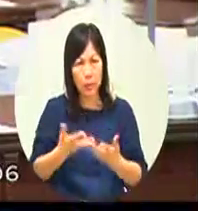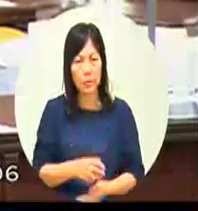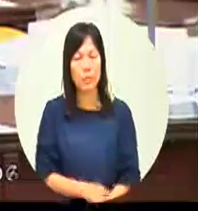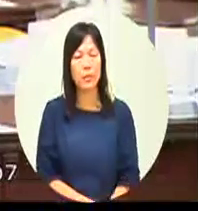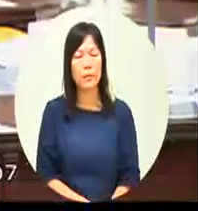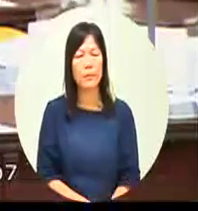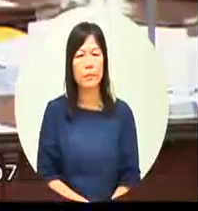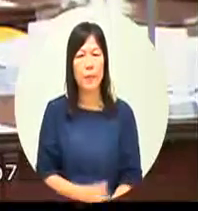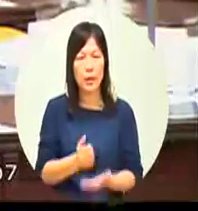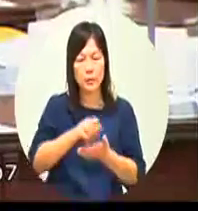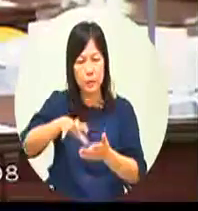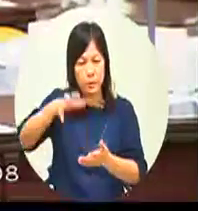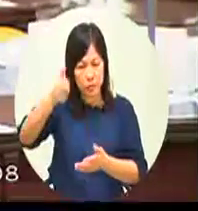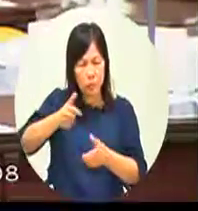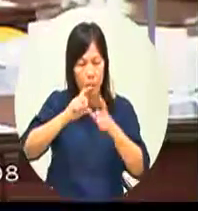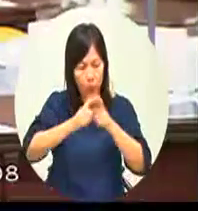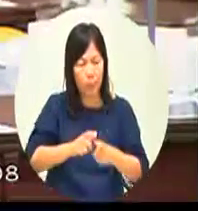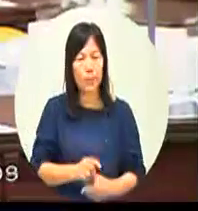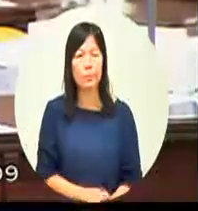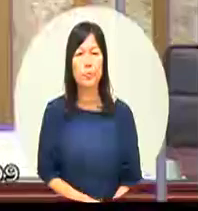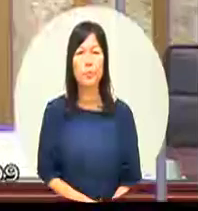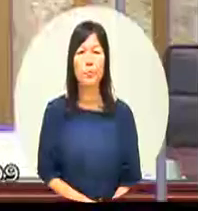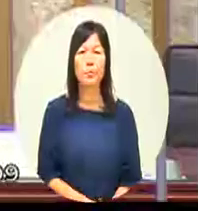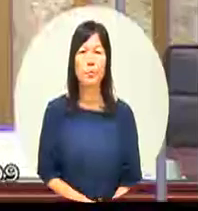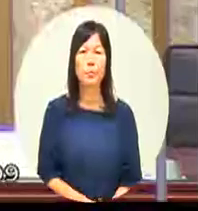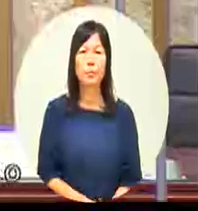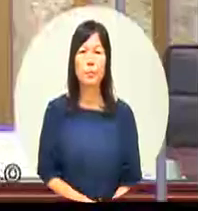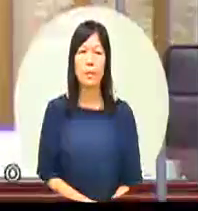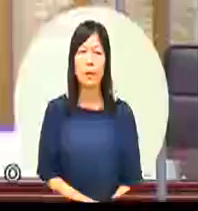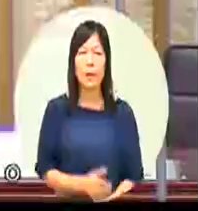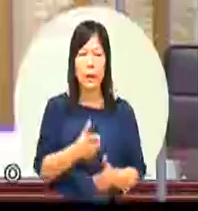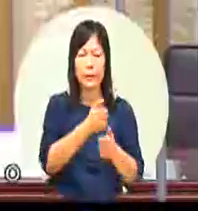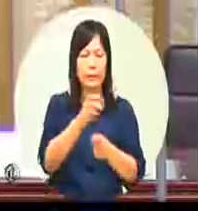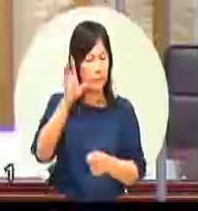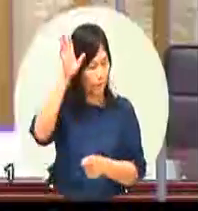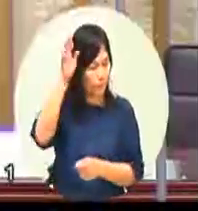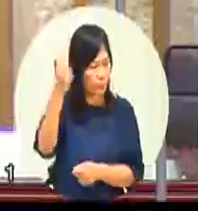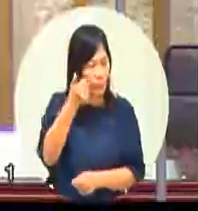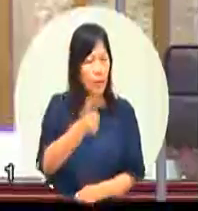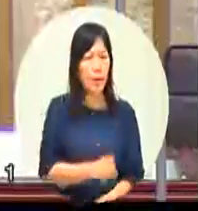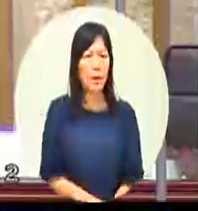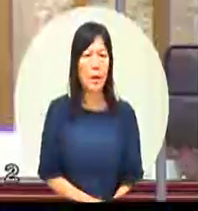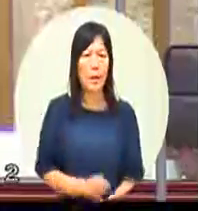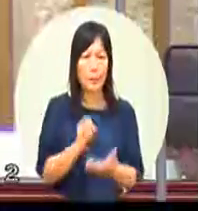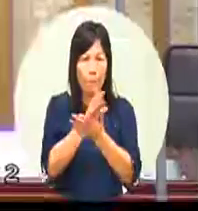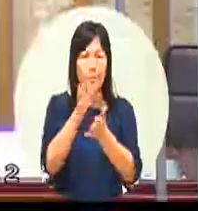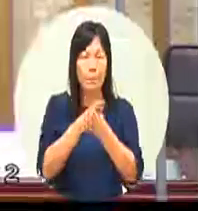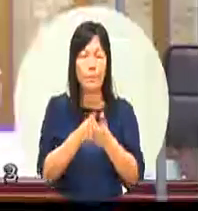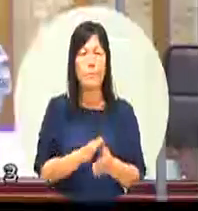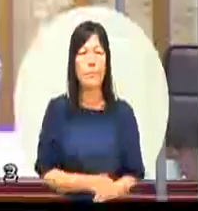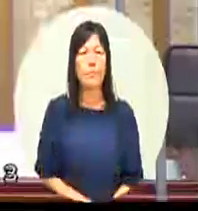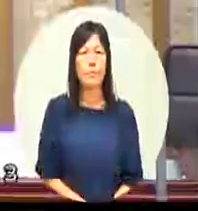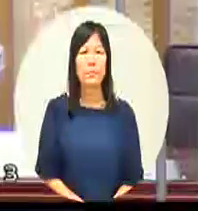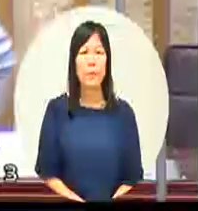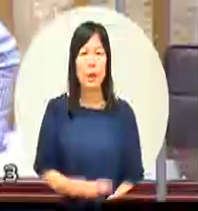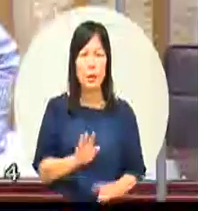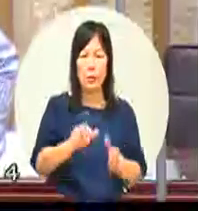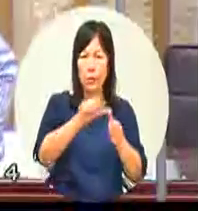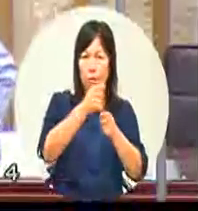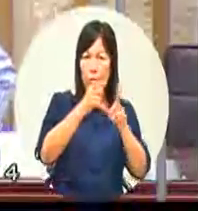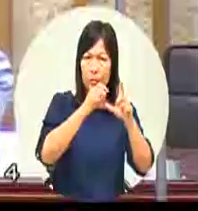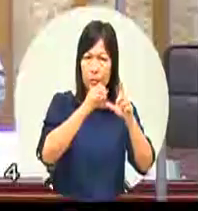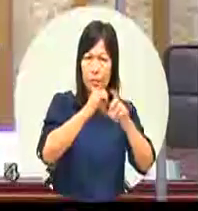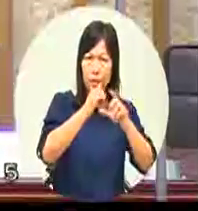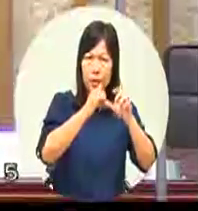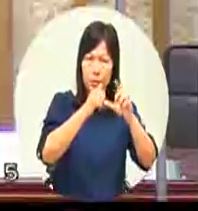长你回答一下，谢谢。 好，多谢苏议员。甲苏议员报告就是讲，即卖五甲社区吼，